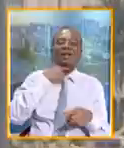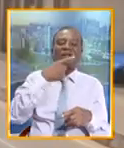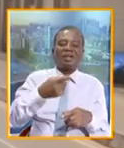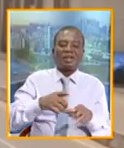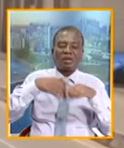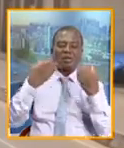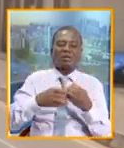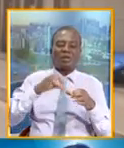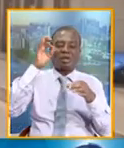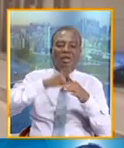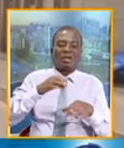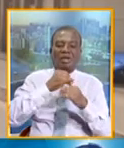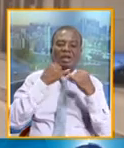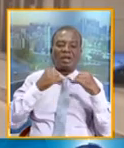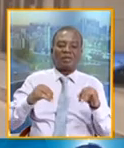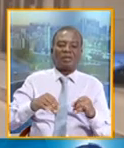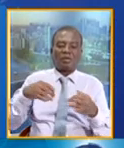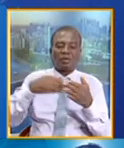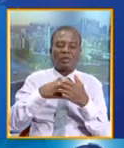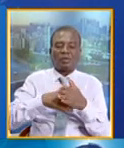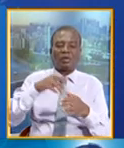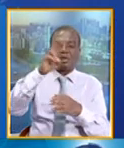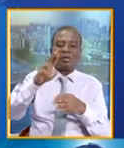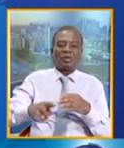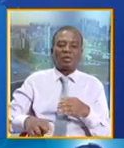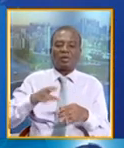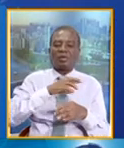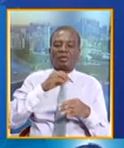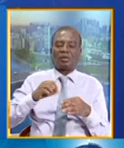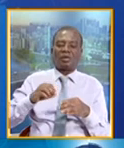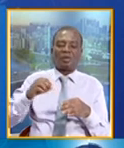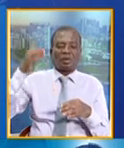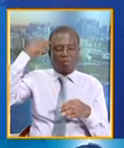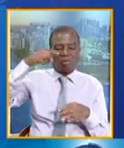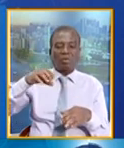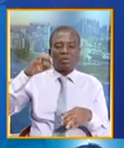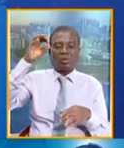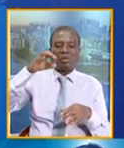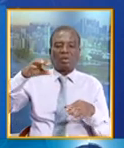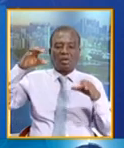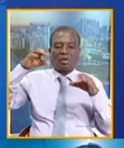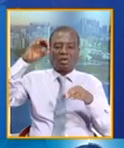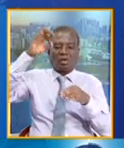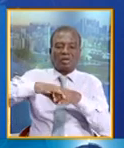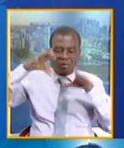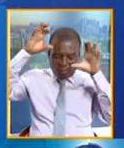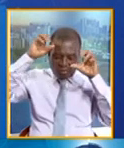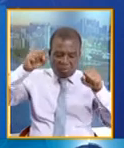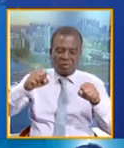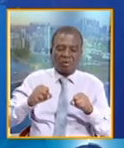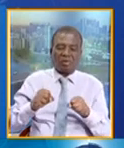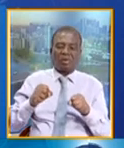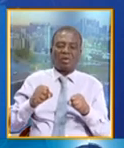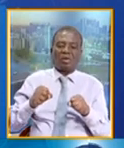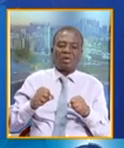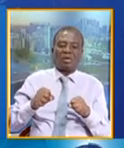commission électorale a annoncé de nouveaux résultats partiels de la présidentielle de dimanche. Les résultats provisoires au niveau national ne sont pas encore connus